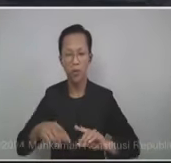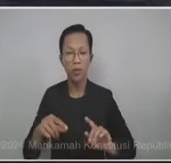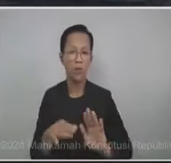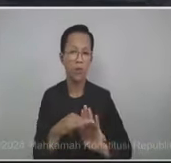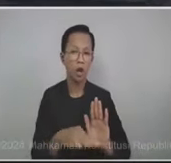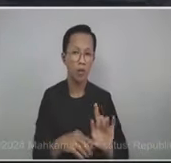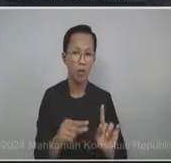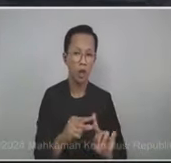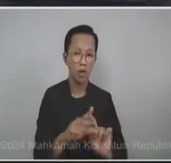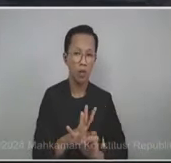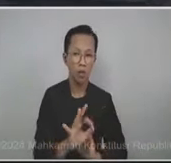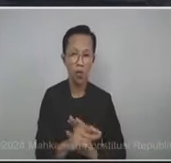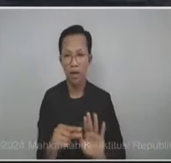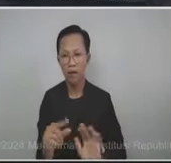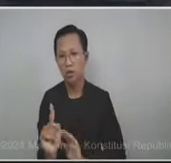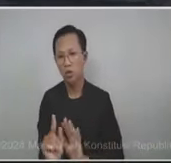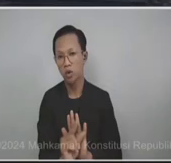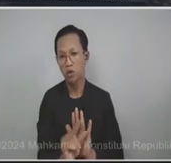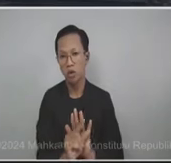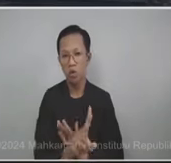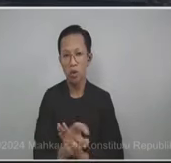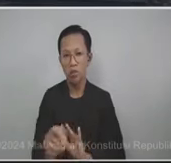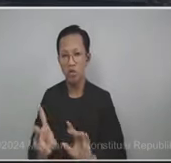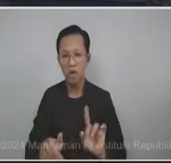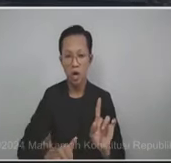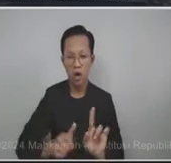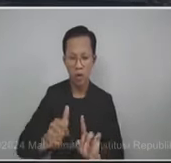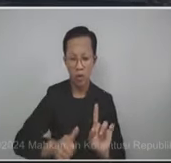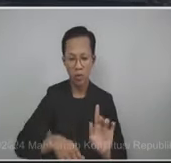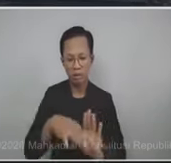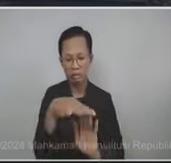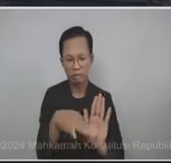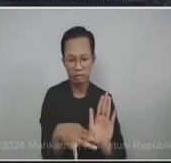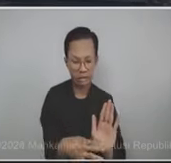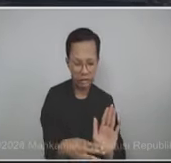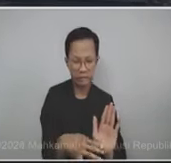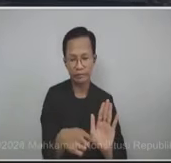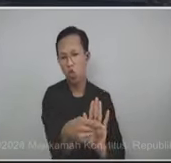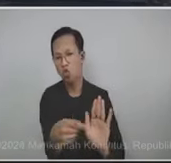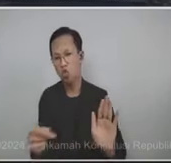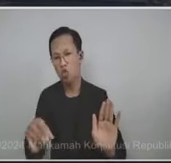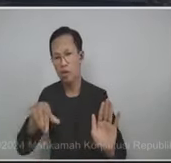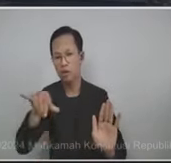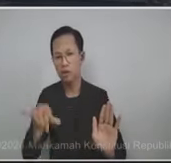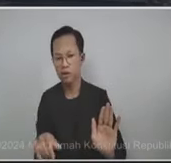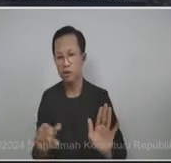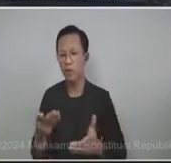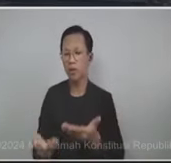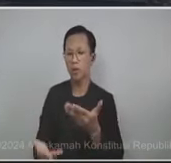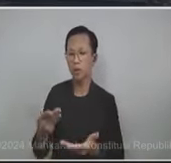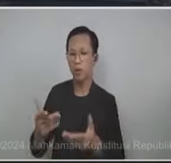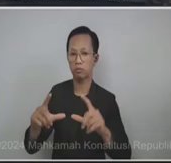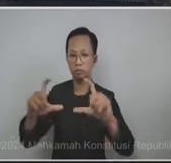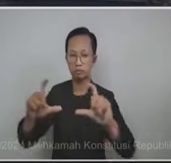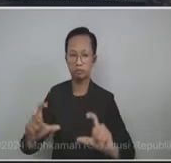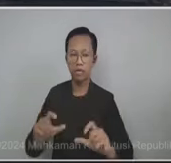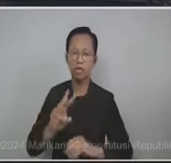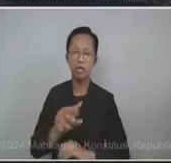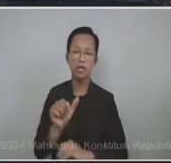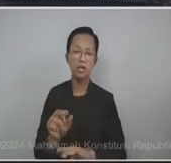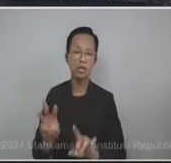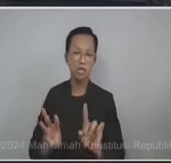40 Aat 1 undang-undang 10 2016 telah dinyatakan inkonsional secara bersyarat Sebagaimana telah dipertimbangkan dalam paragraf 3.13